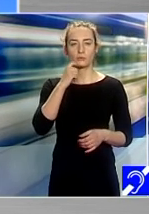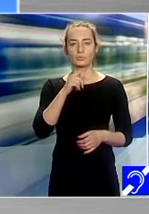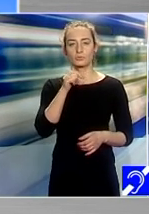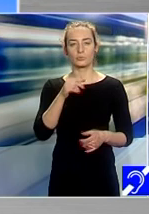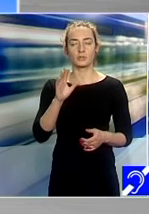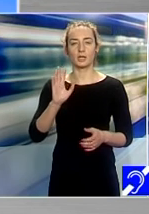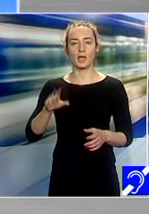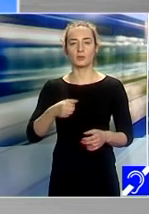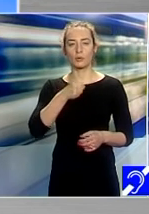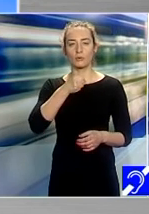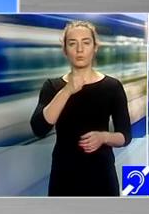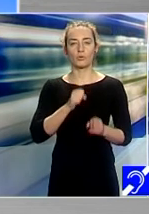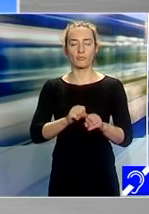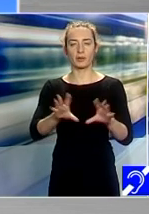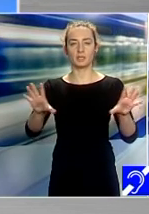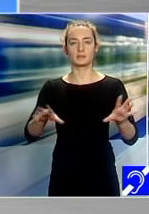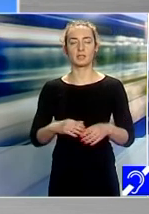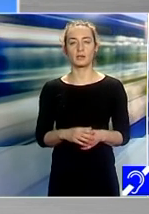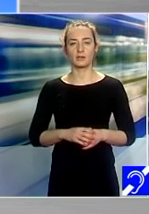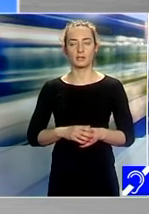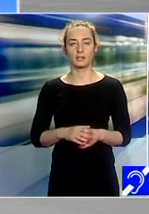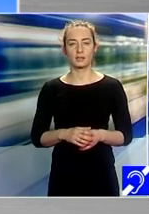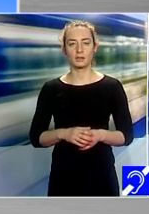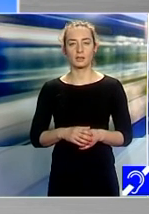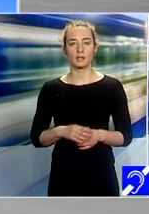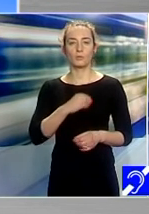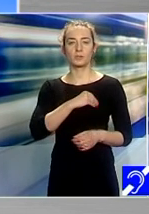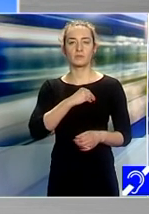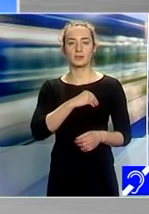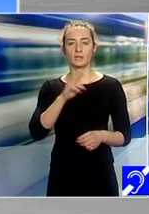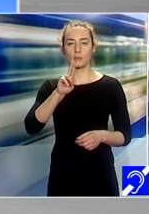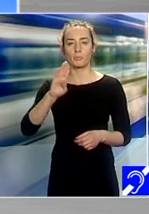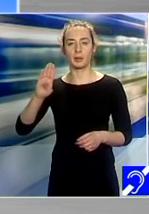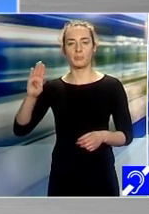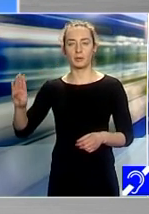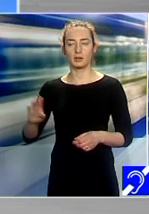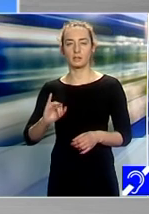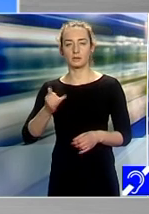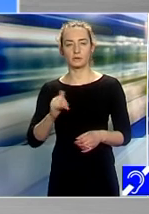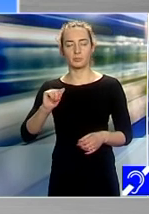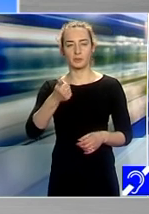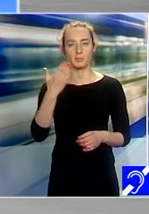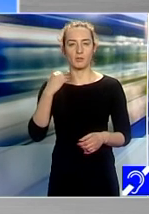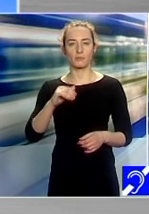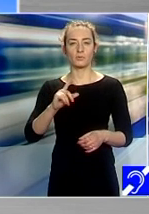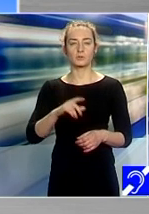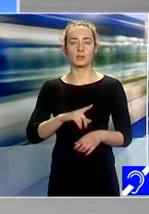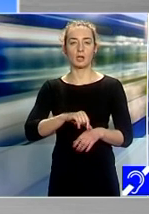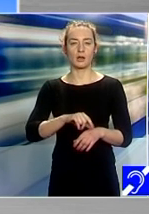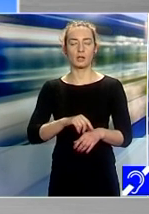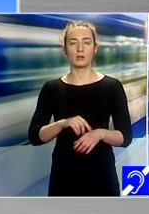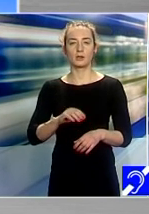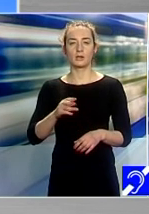avea 2 conferințe, va susține 2 conferințe la Universitatea Babeș-Bolyai. Prima conferință a fost azi la Facultatea